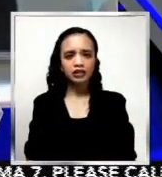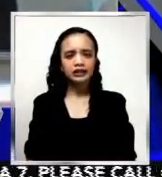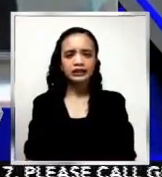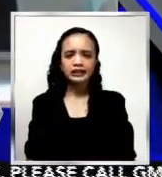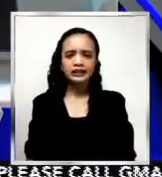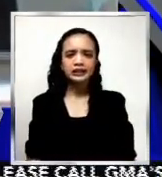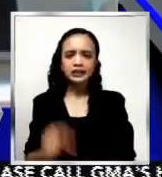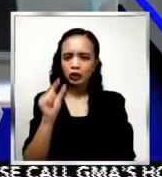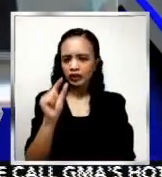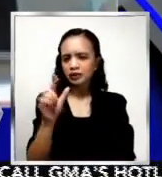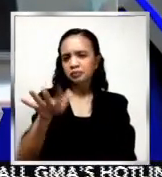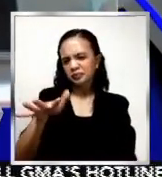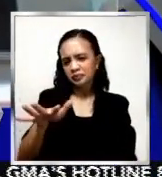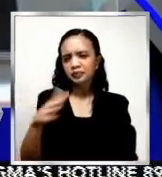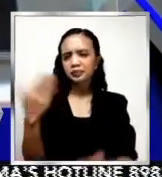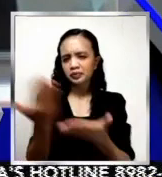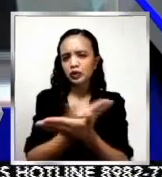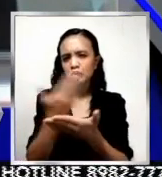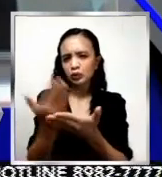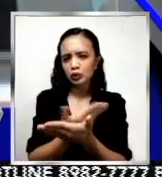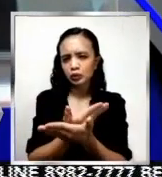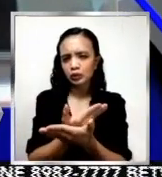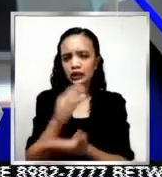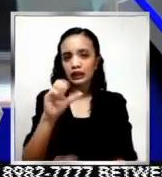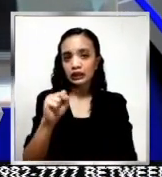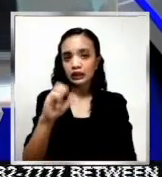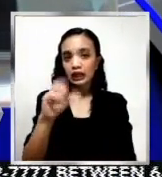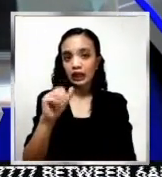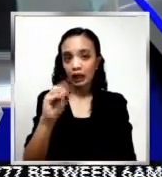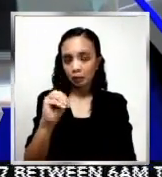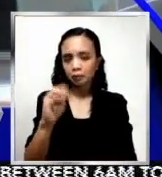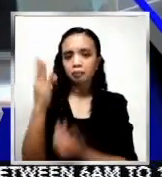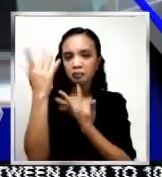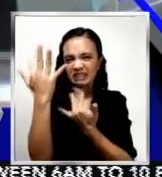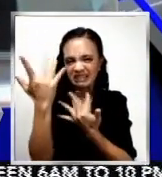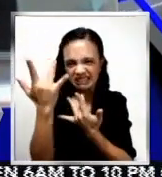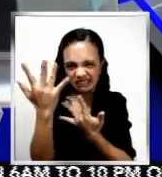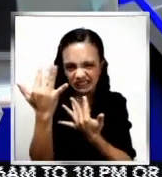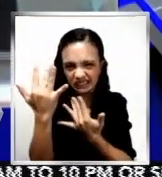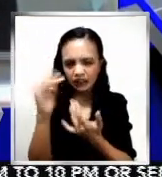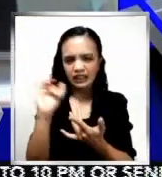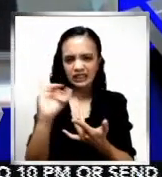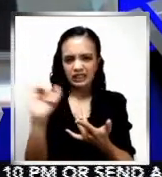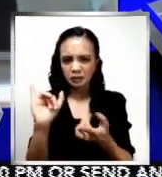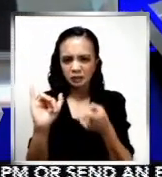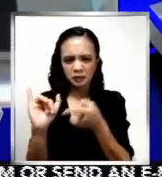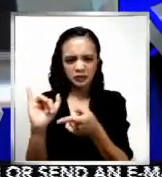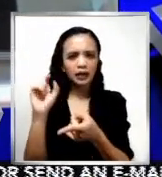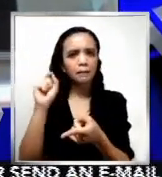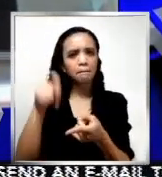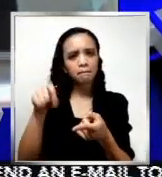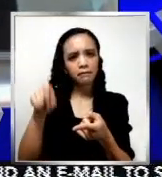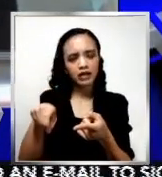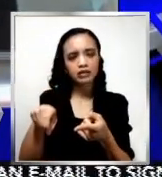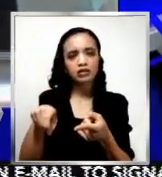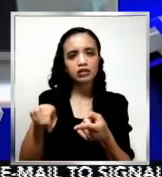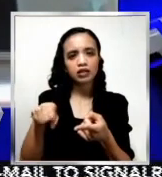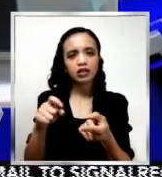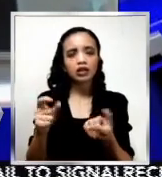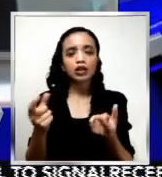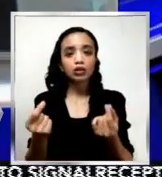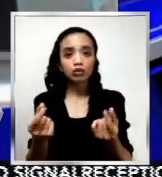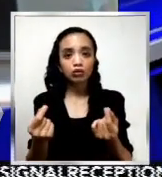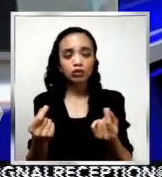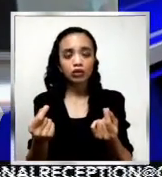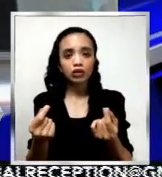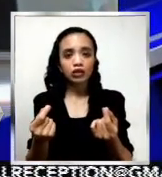bagong nag-evolve yung scam. At ito nga, gap to that we need to fill up dahil